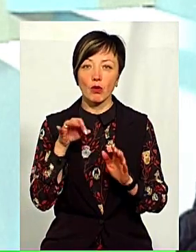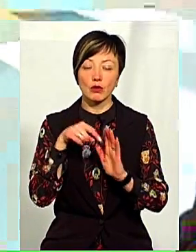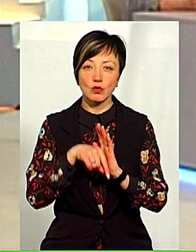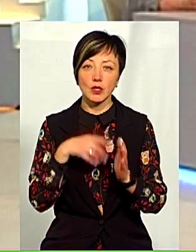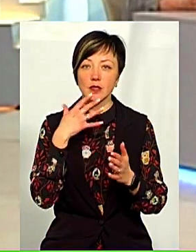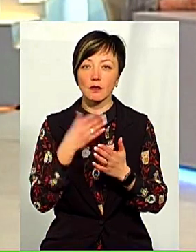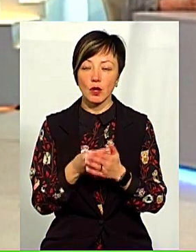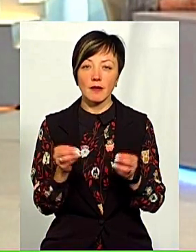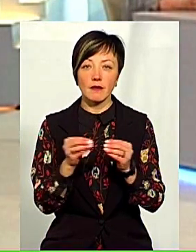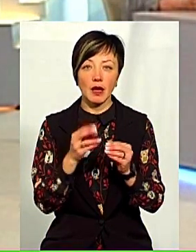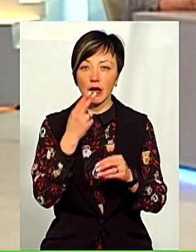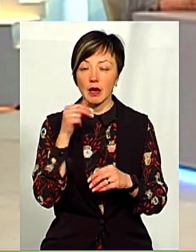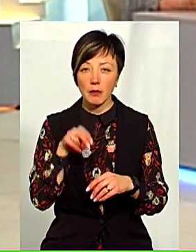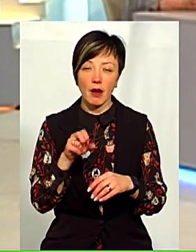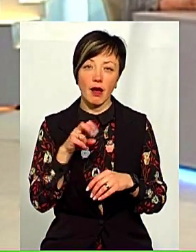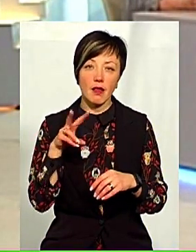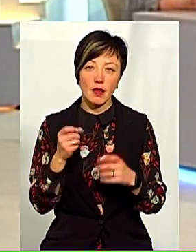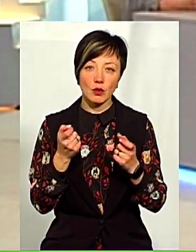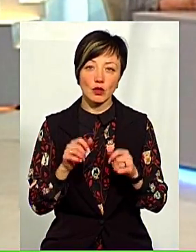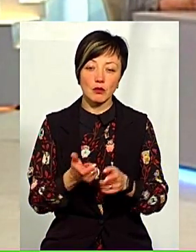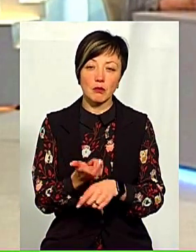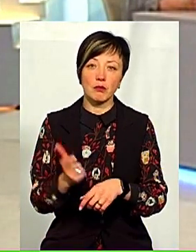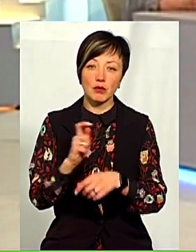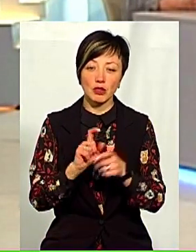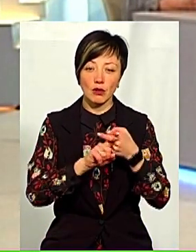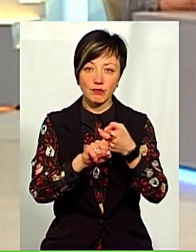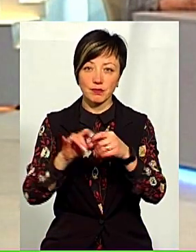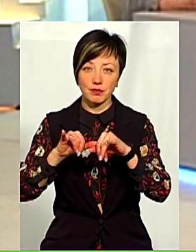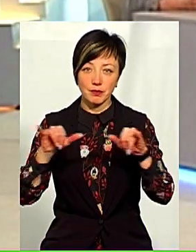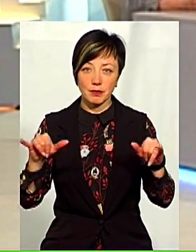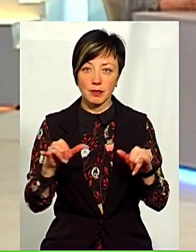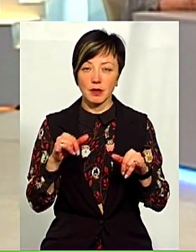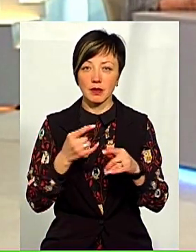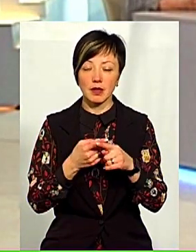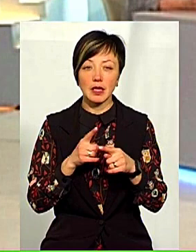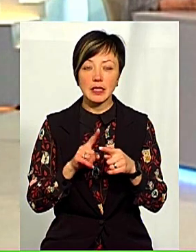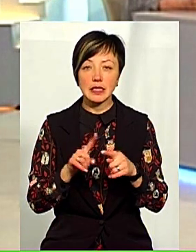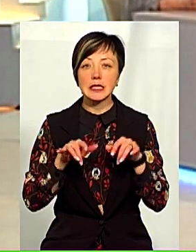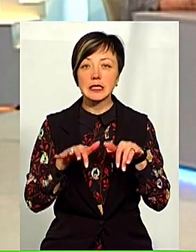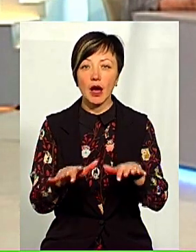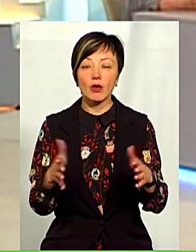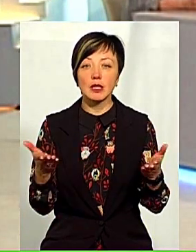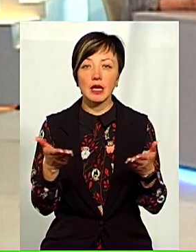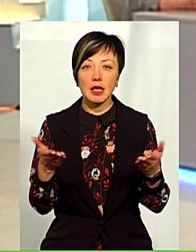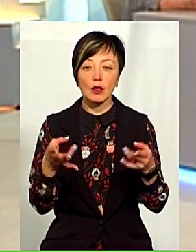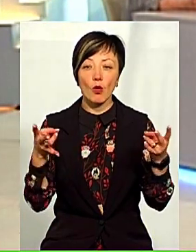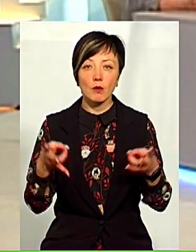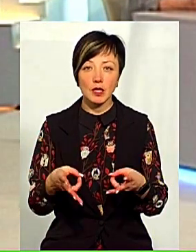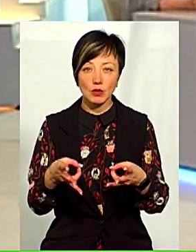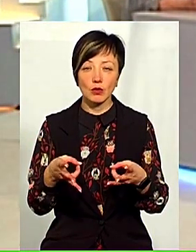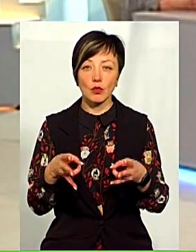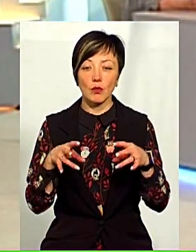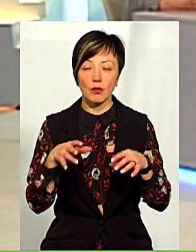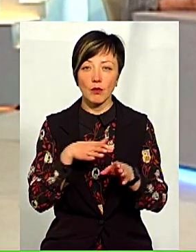своїй той самий грип, але дещо більш контагіозний, дещо більш вірулентний. І ті заходи, які необхідно проходити,